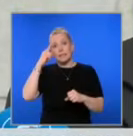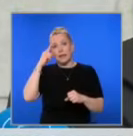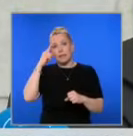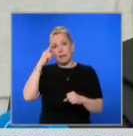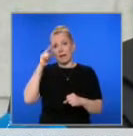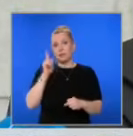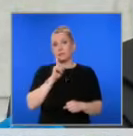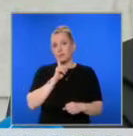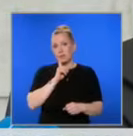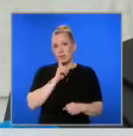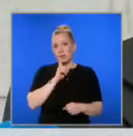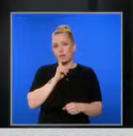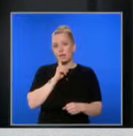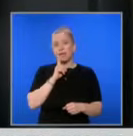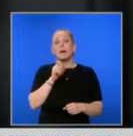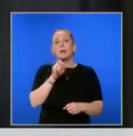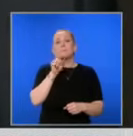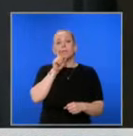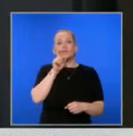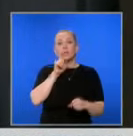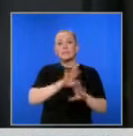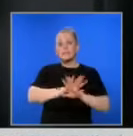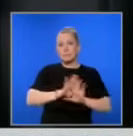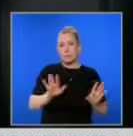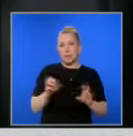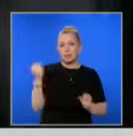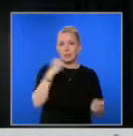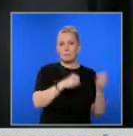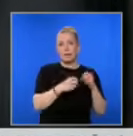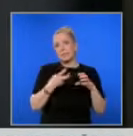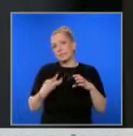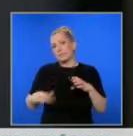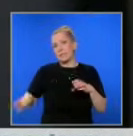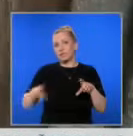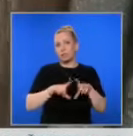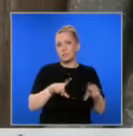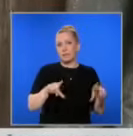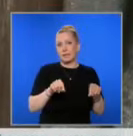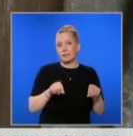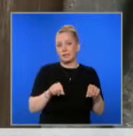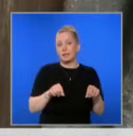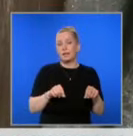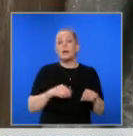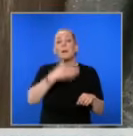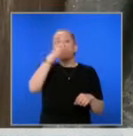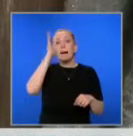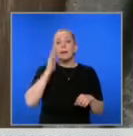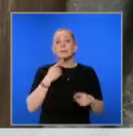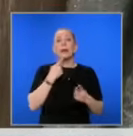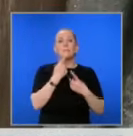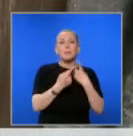си, че бащата е преустановил побоя и излязъл от стаята и майката е разпитана, разпитана и